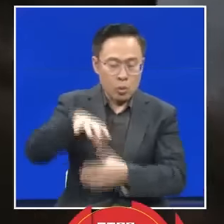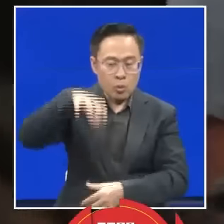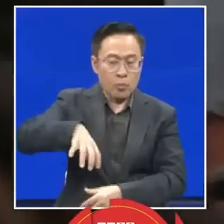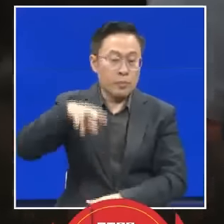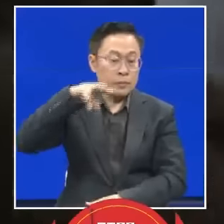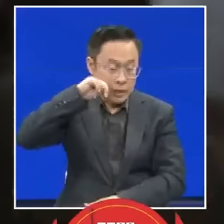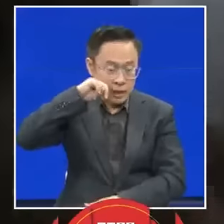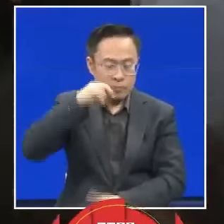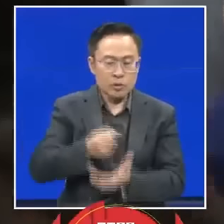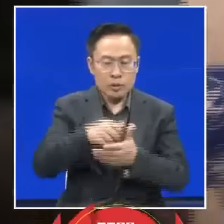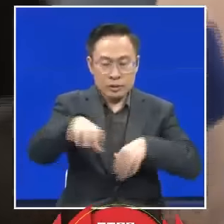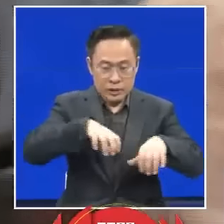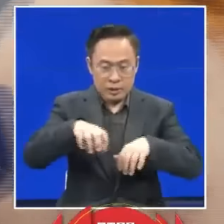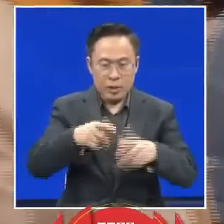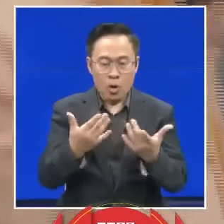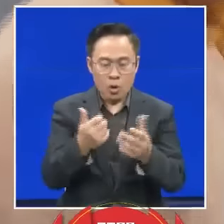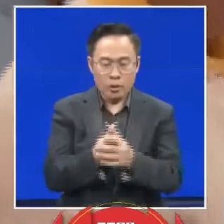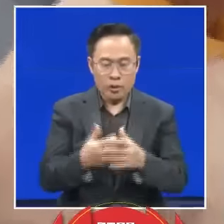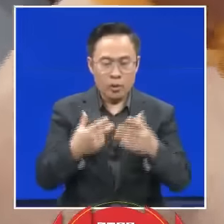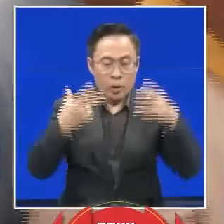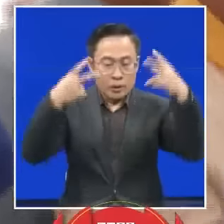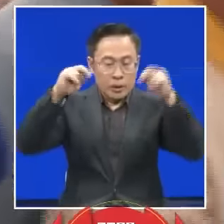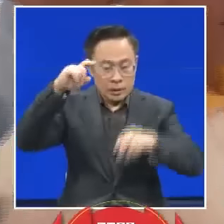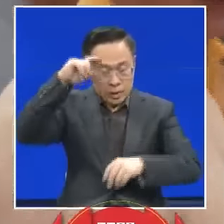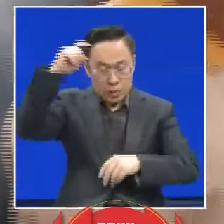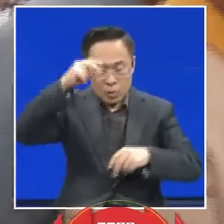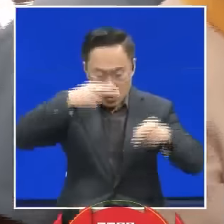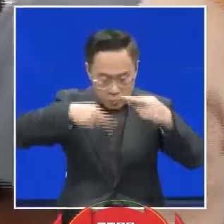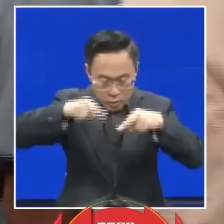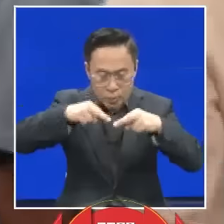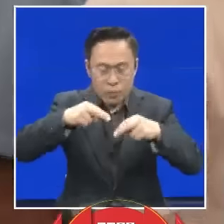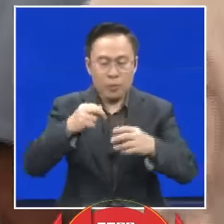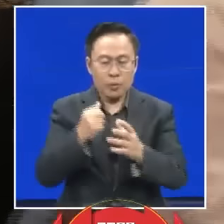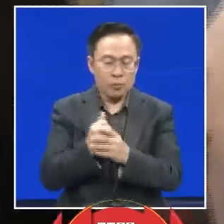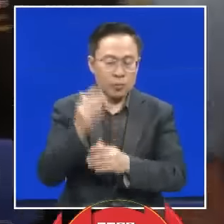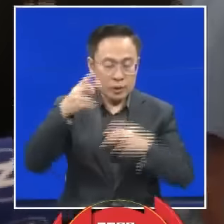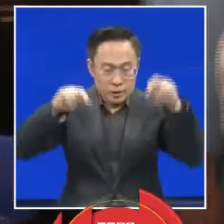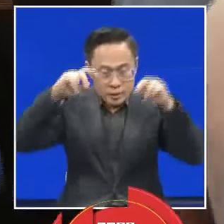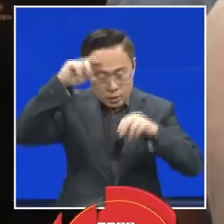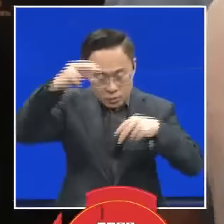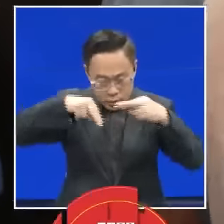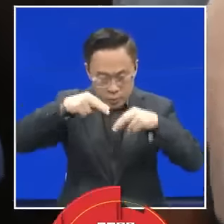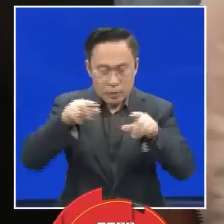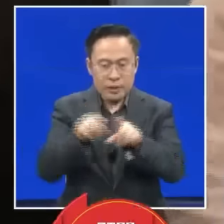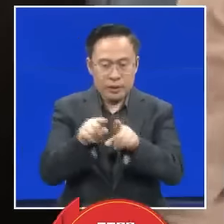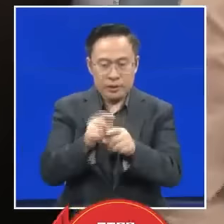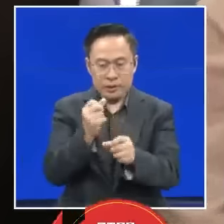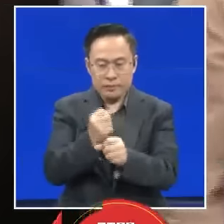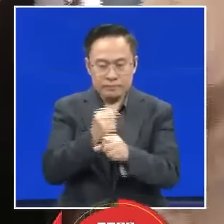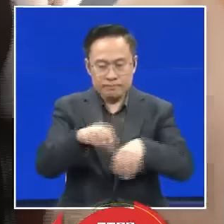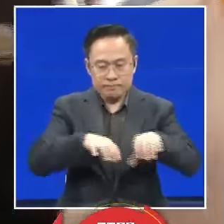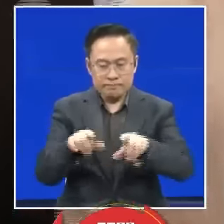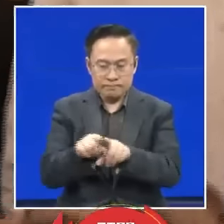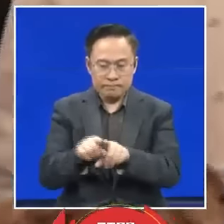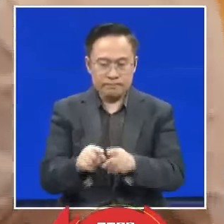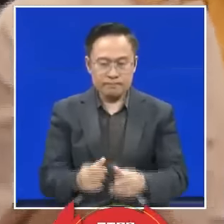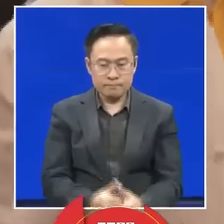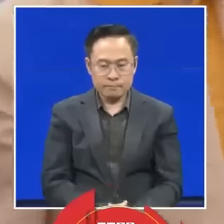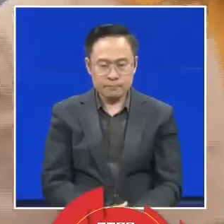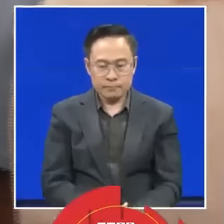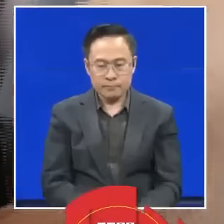ก็บอกว่าจะทำเป็นรั้วคอบอยเพื่อการคนตก รอบ3นี้จะ